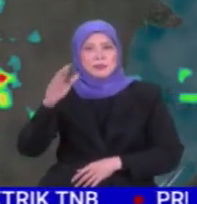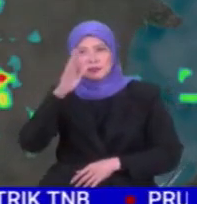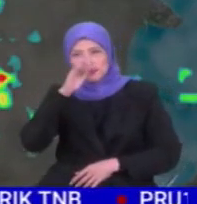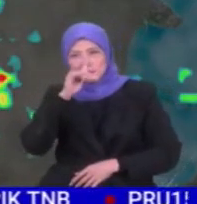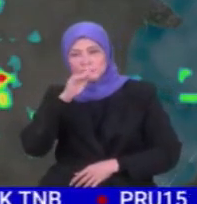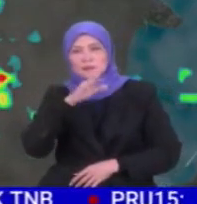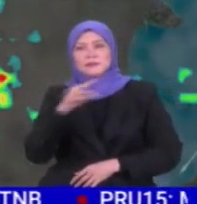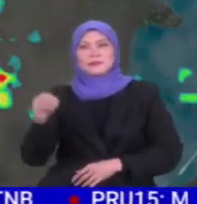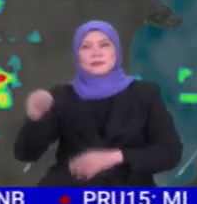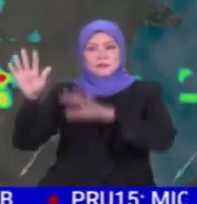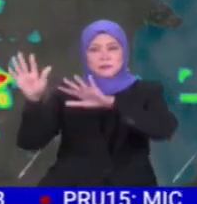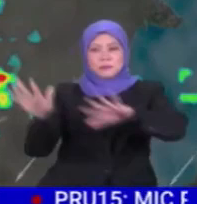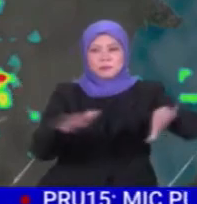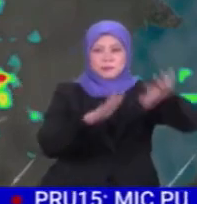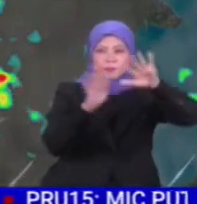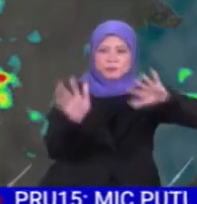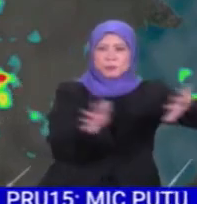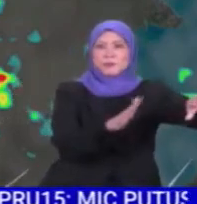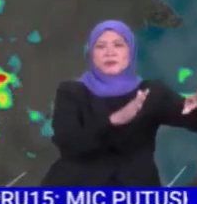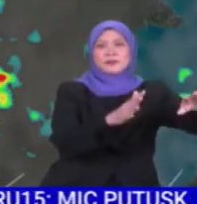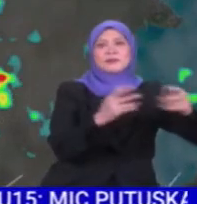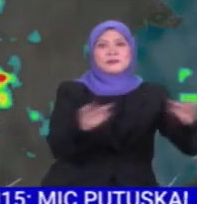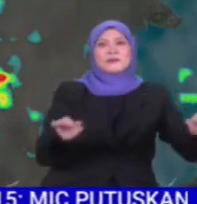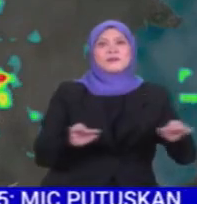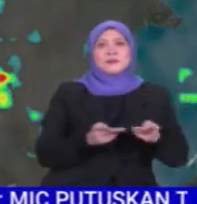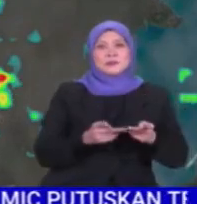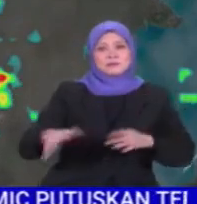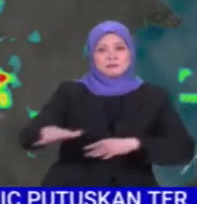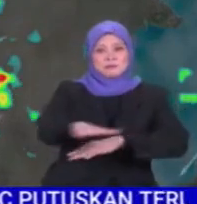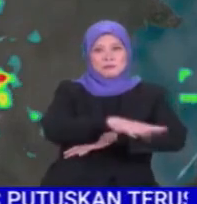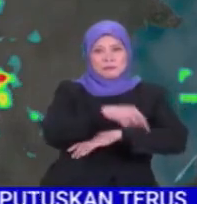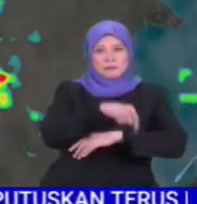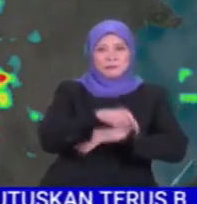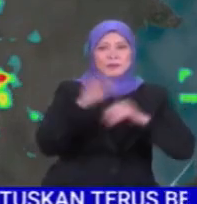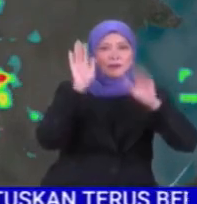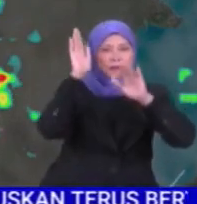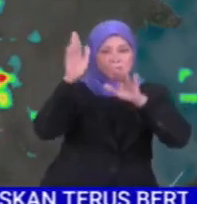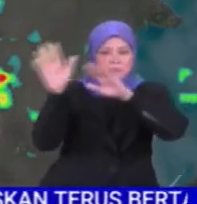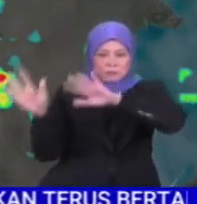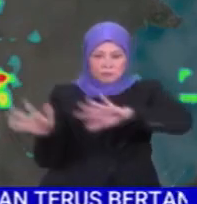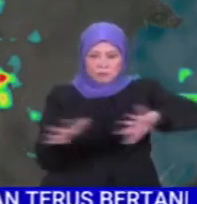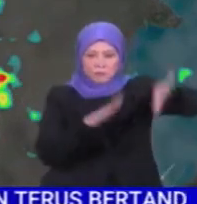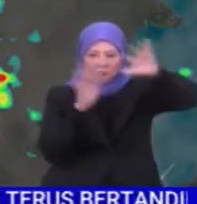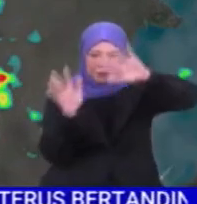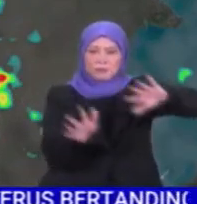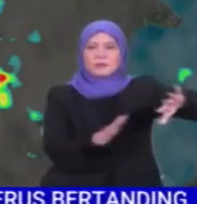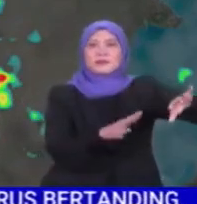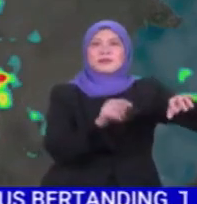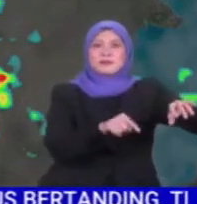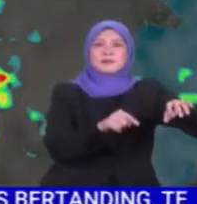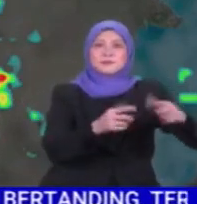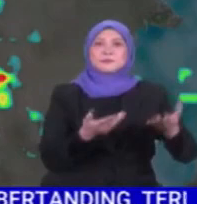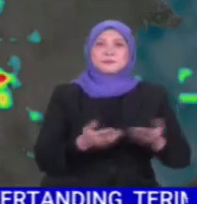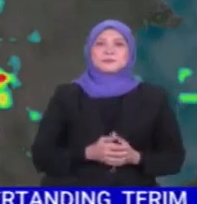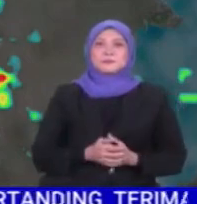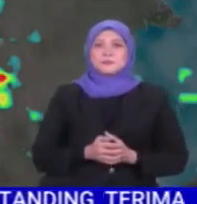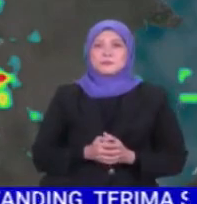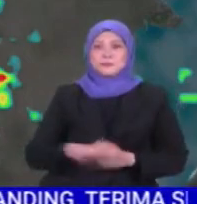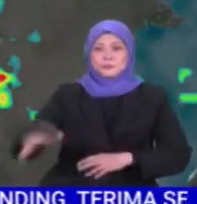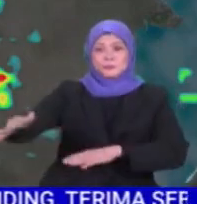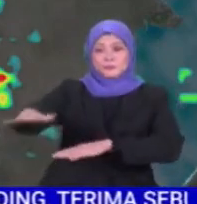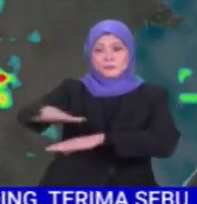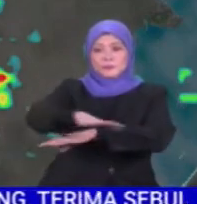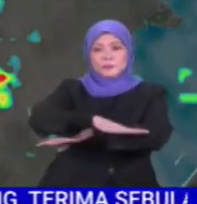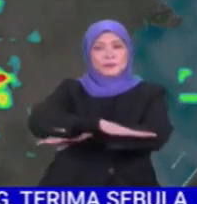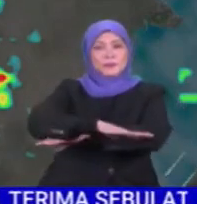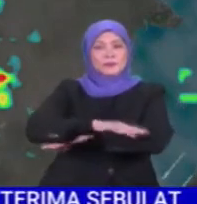memandangkan angin bertiup daripada arah barat daya, jadi hujan yang berlaku di kawasan perairan ini akan perlahan-lahan bergerak memasuki ke kawasan daratan. Jadi di pesisir